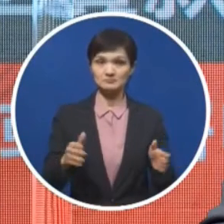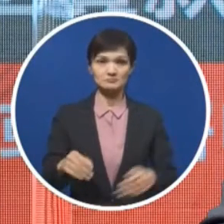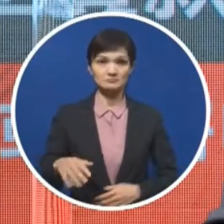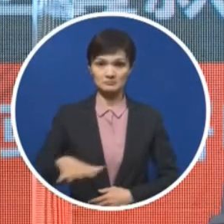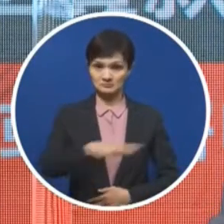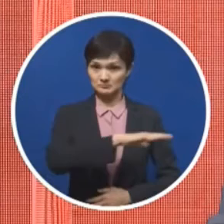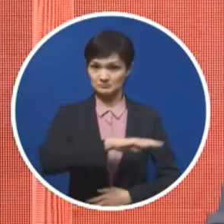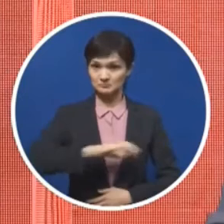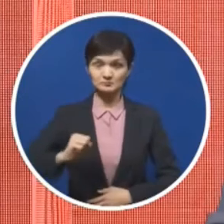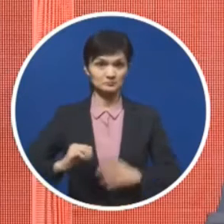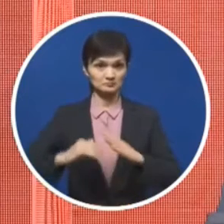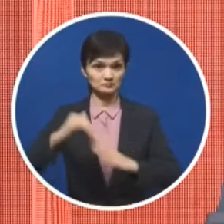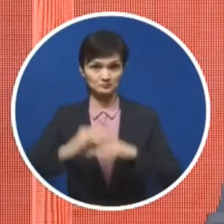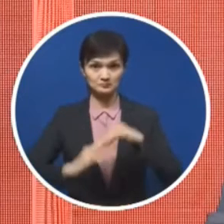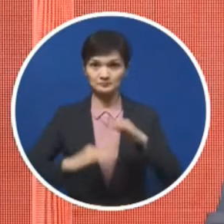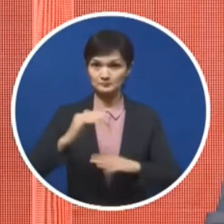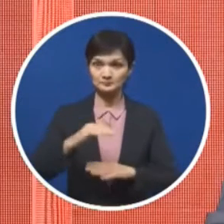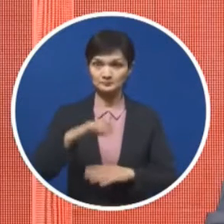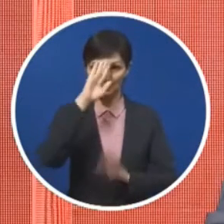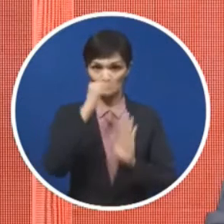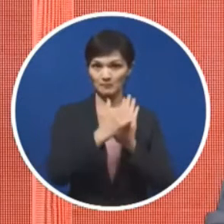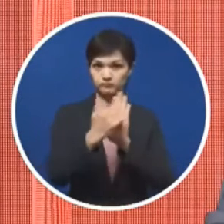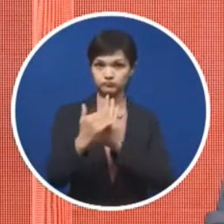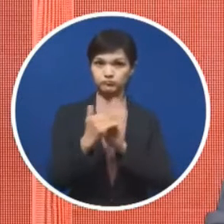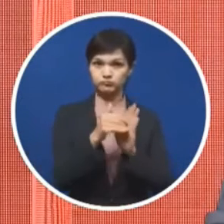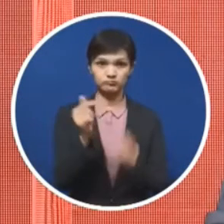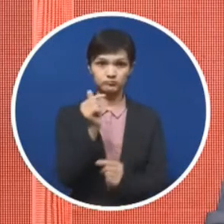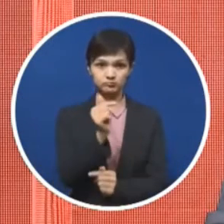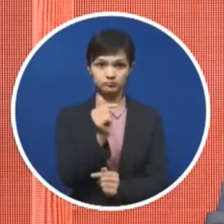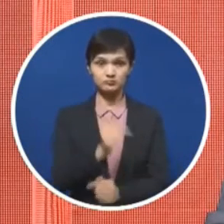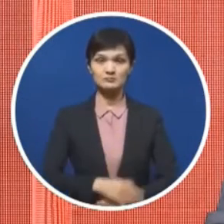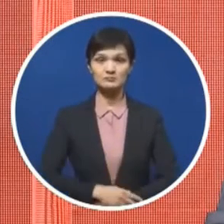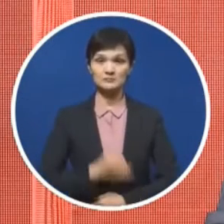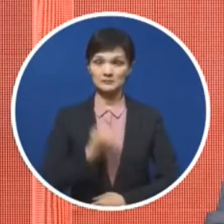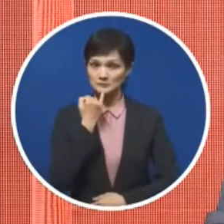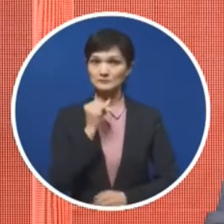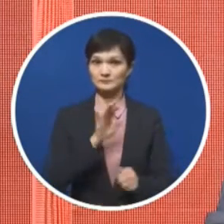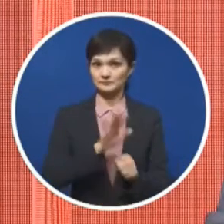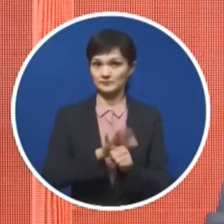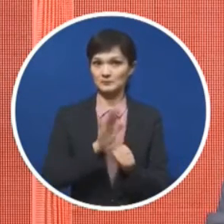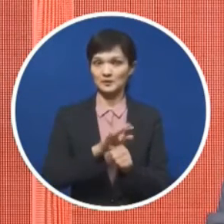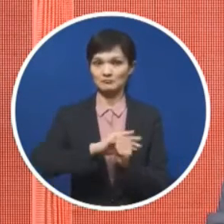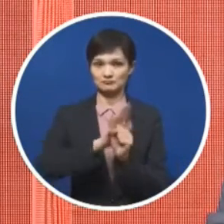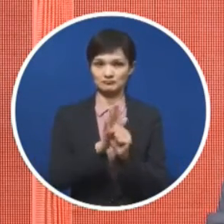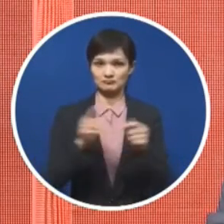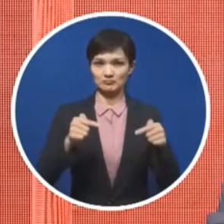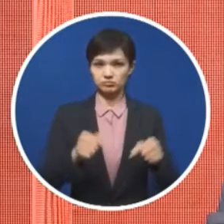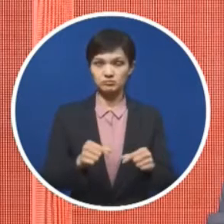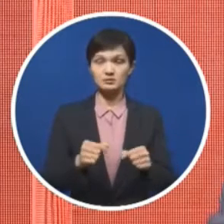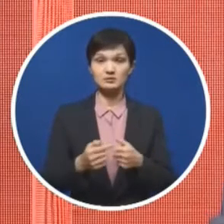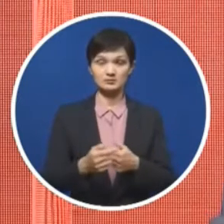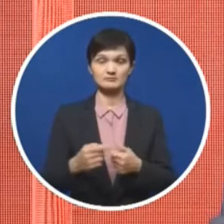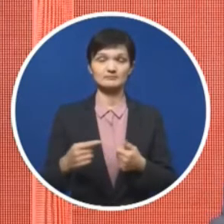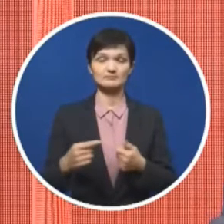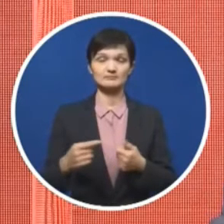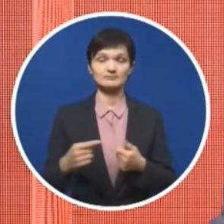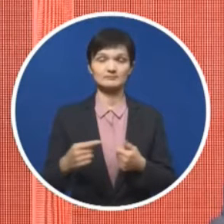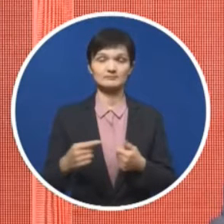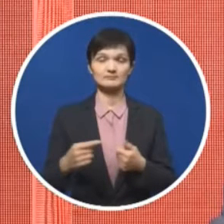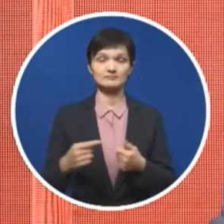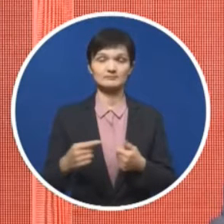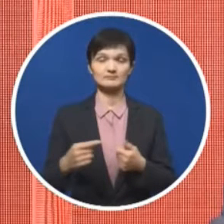上下一心做好防疫，才能守住疫情，发展经济。大家